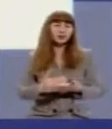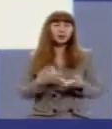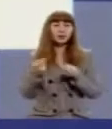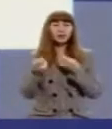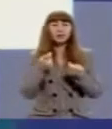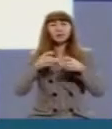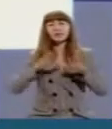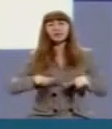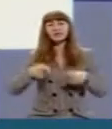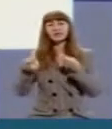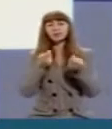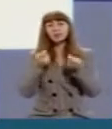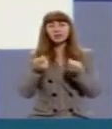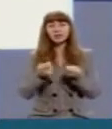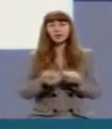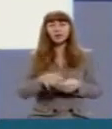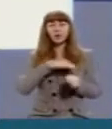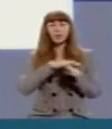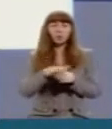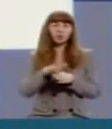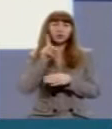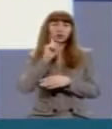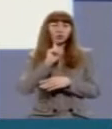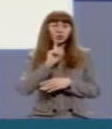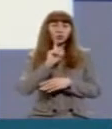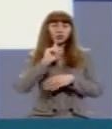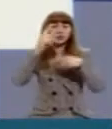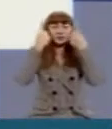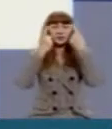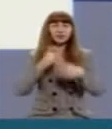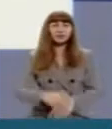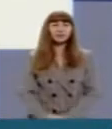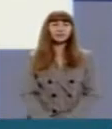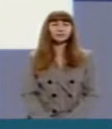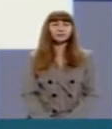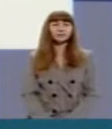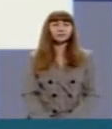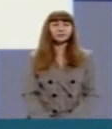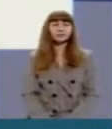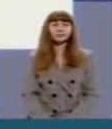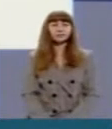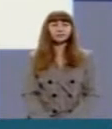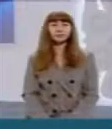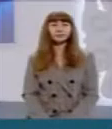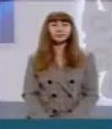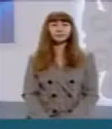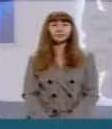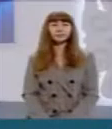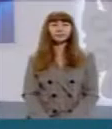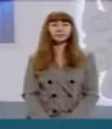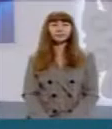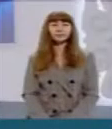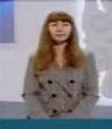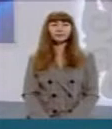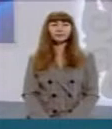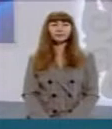түсінікті әрі қолжетімді түрде танысуға болады. Ол да болса, ел жұрттың мемлекет пен қоғамның